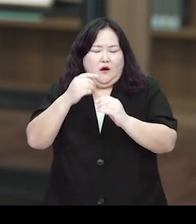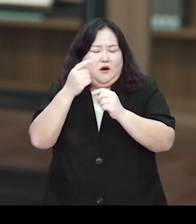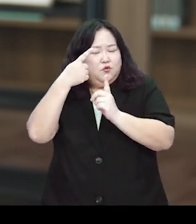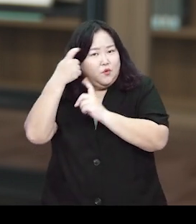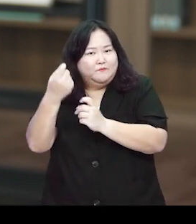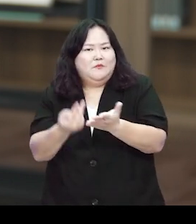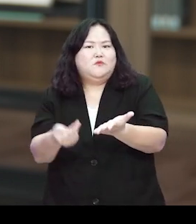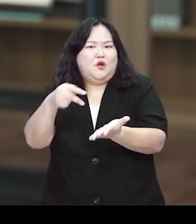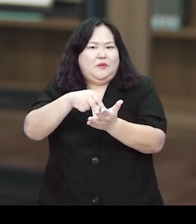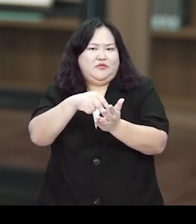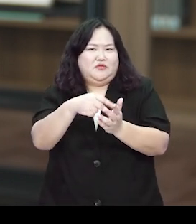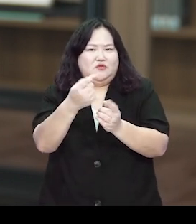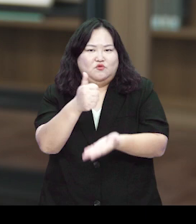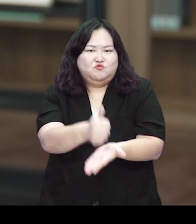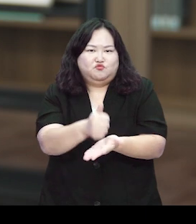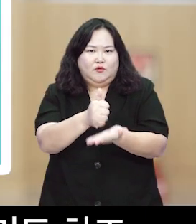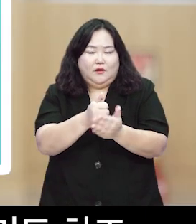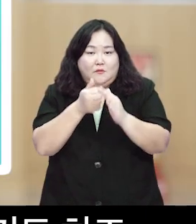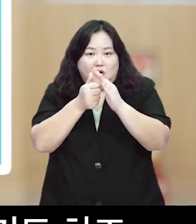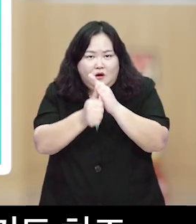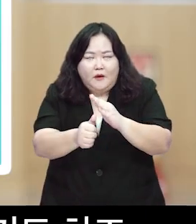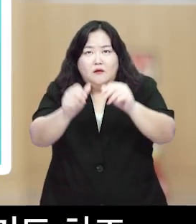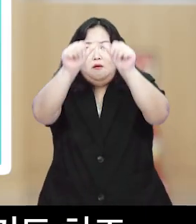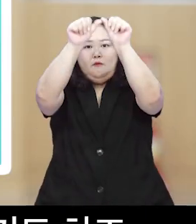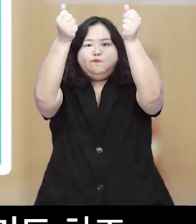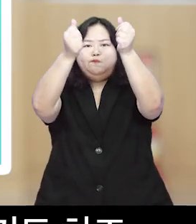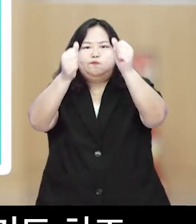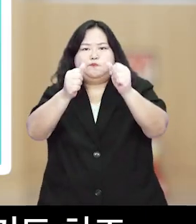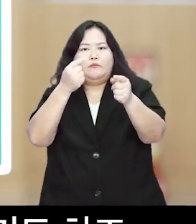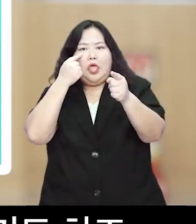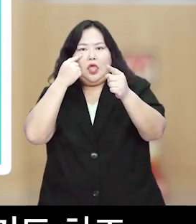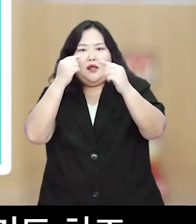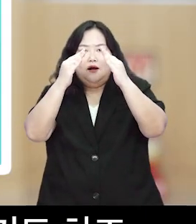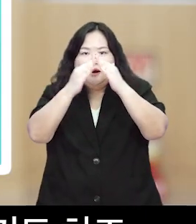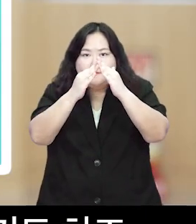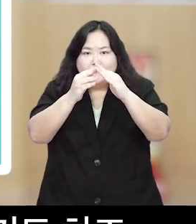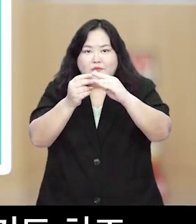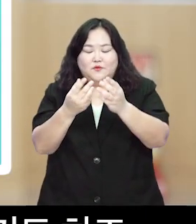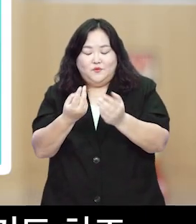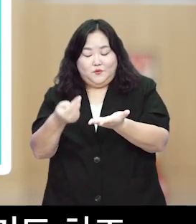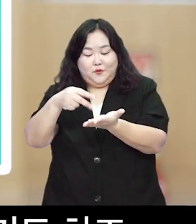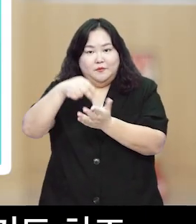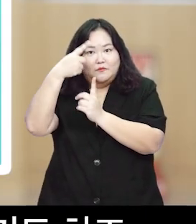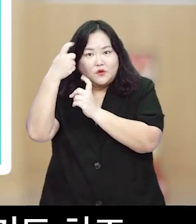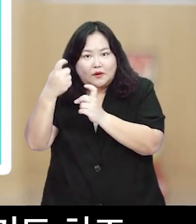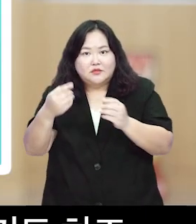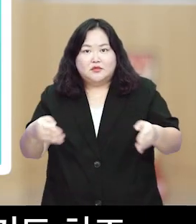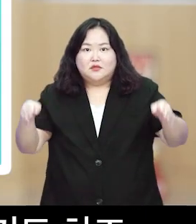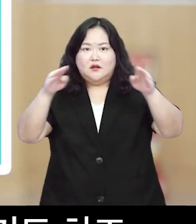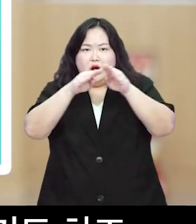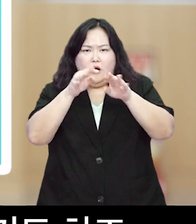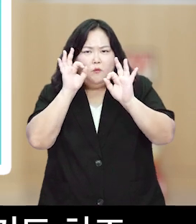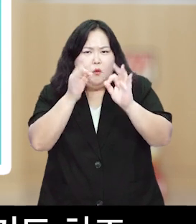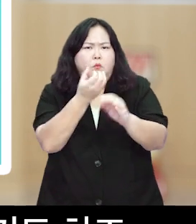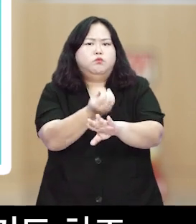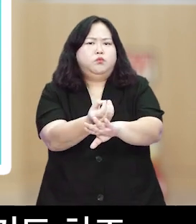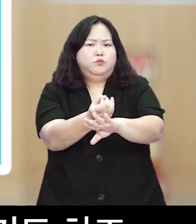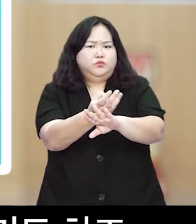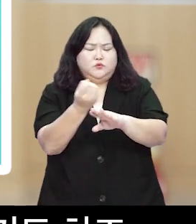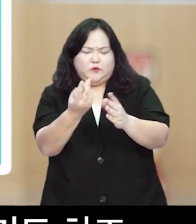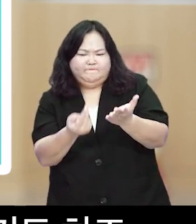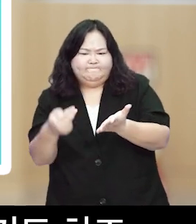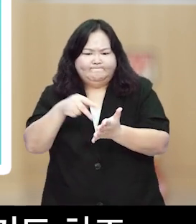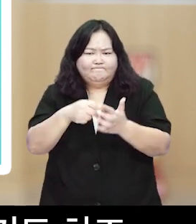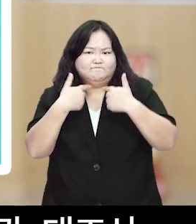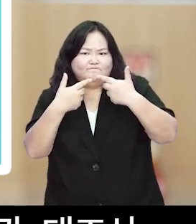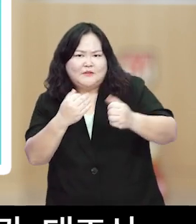담긴 독립 기념관입니다 특히 방문하자마자 보이는 결의의 탑과 결의의 집은 독립 기념관의 상징물이기도